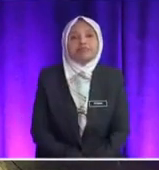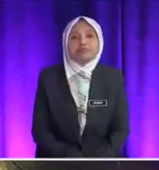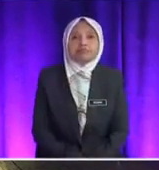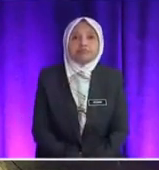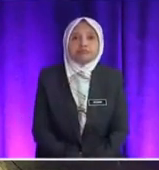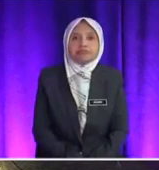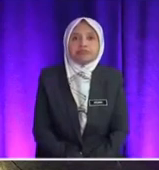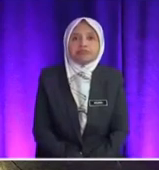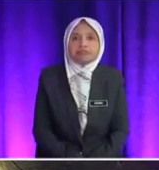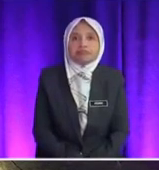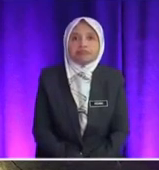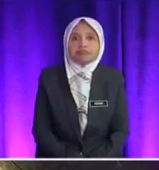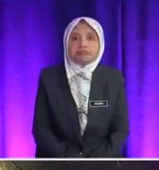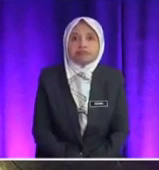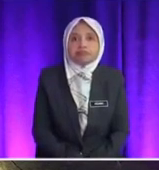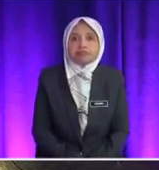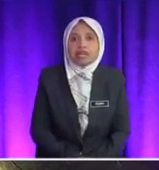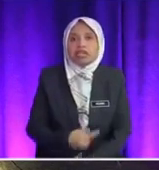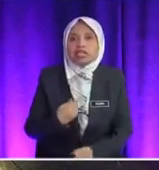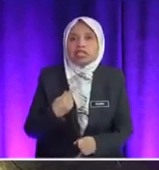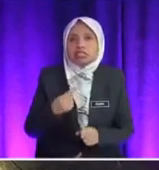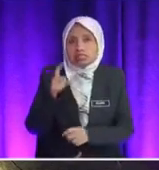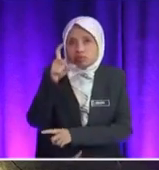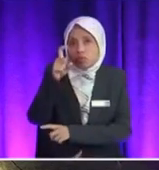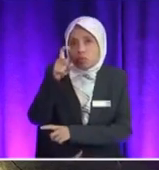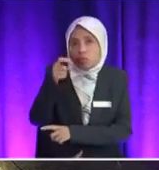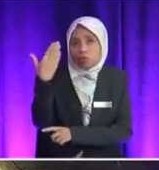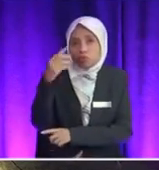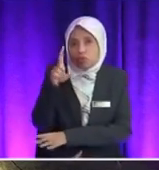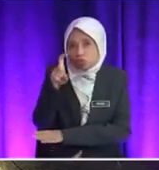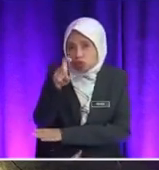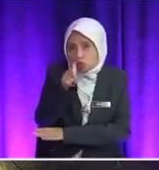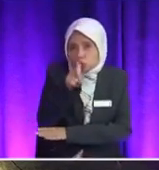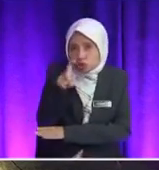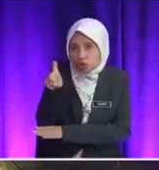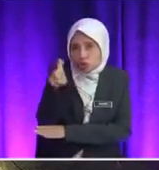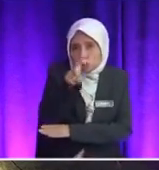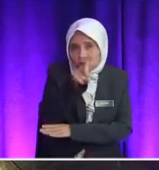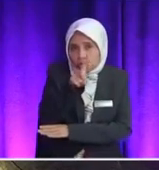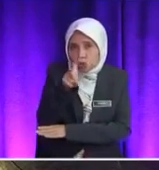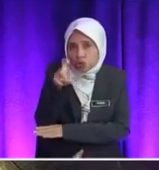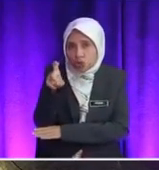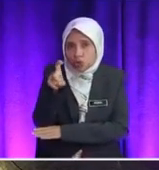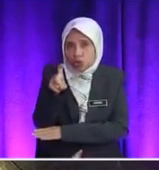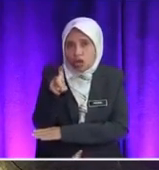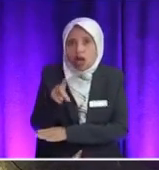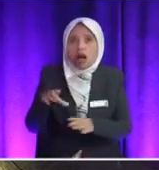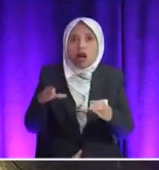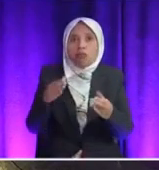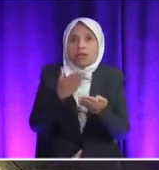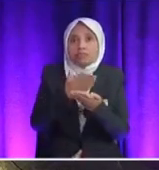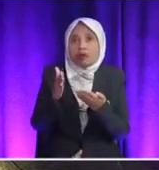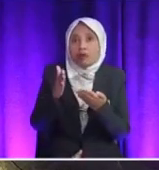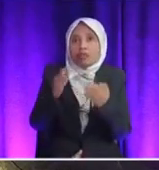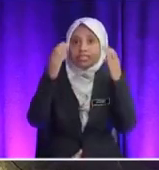oke Ayo sibela kita sembuhlah tadi kita sembuh sembuh sembuh pastikan si Bos barulah nanti visi